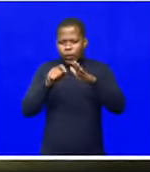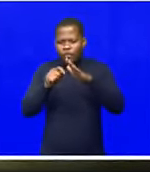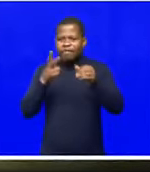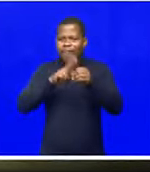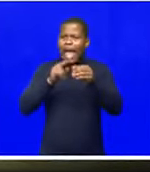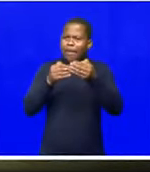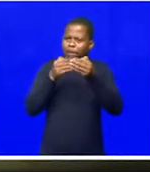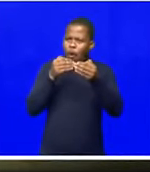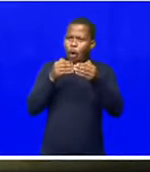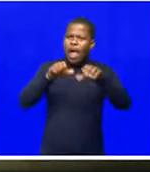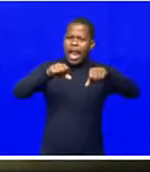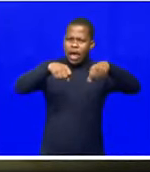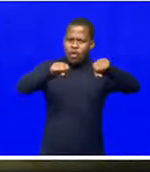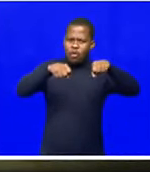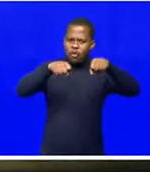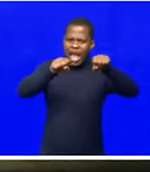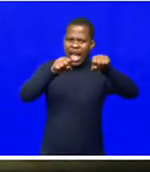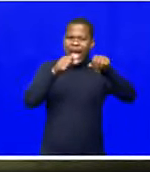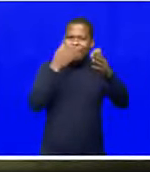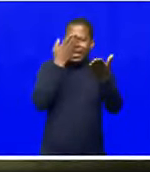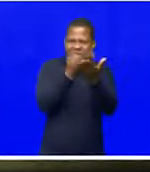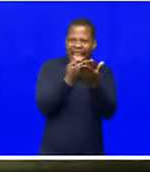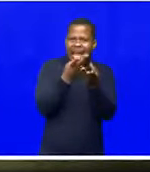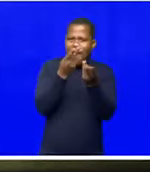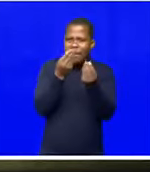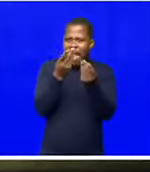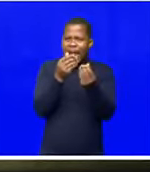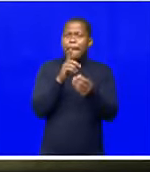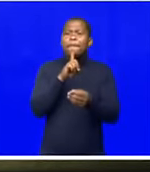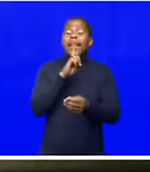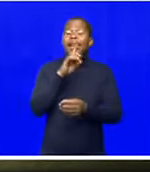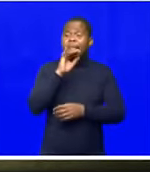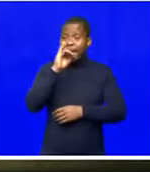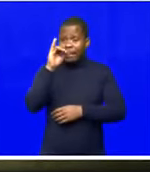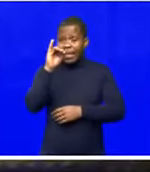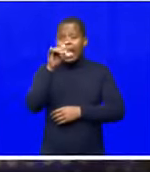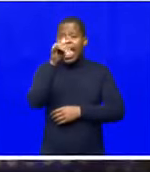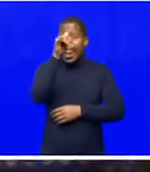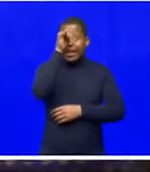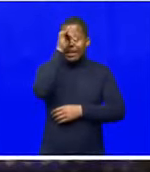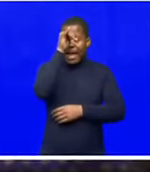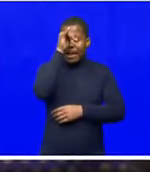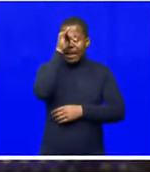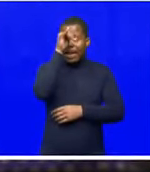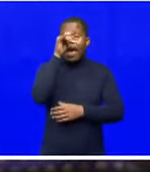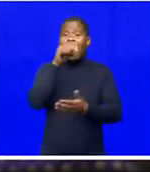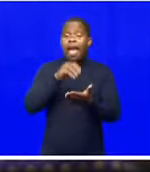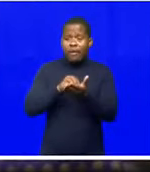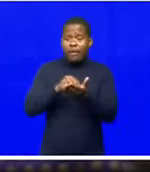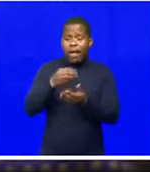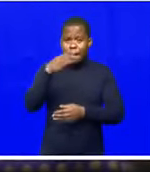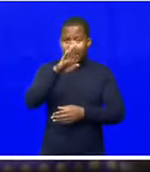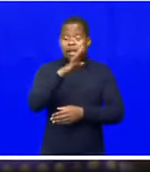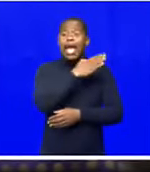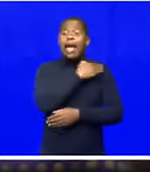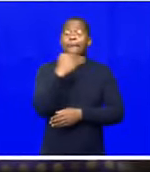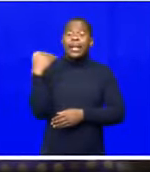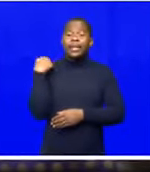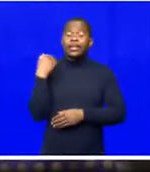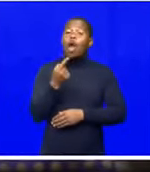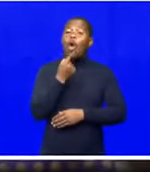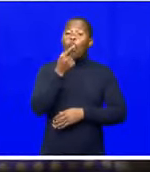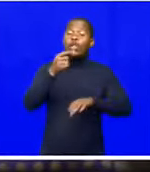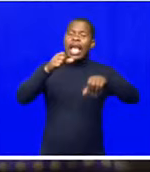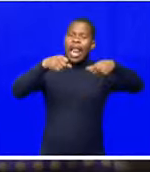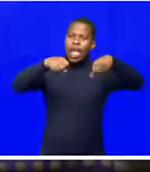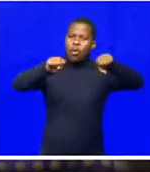tengfundla manje kodwa bafune le skill ukuthi una ufunde le into omsebenzi lofuna kuwenda nyalo Induna yithi lenkundla itimisele